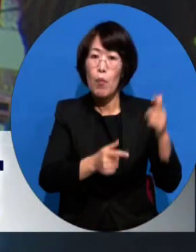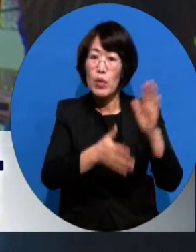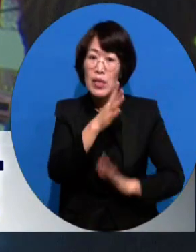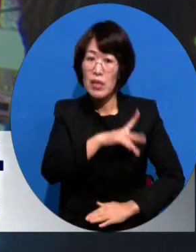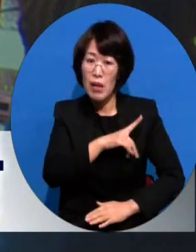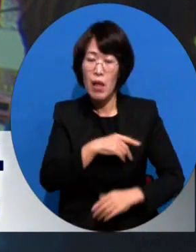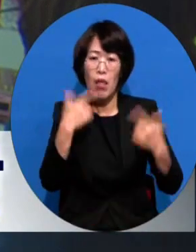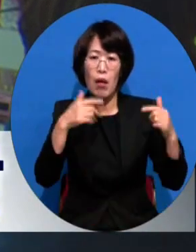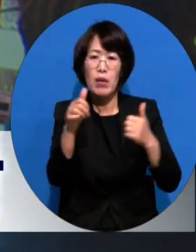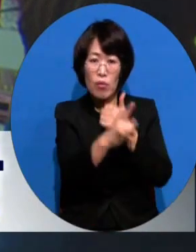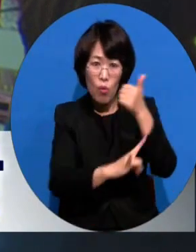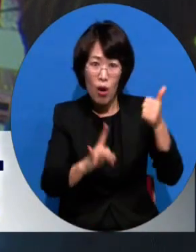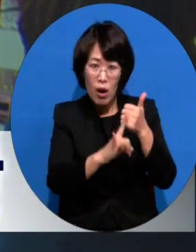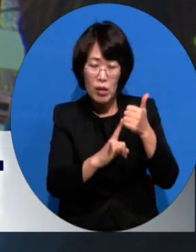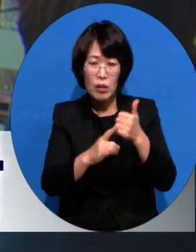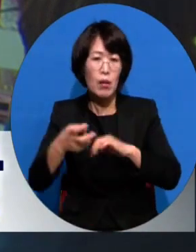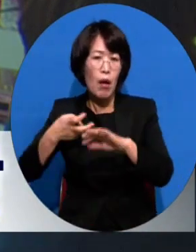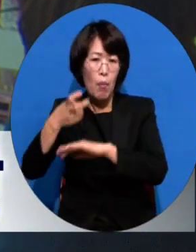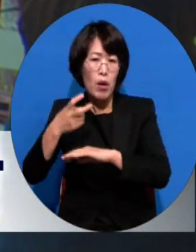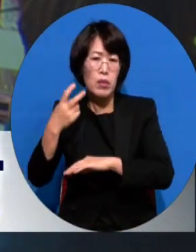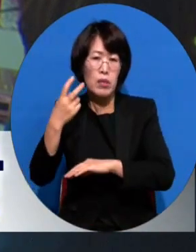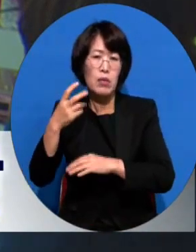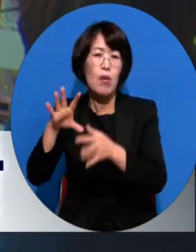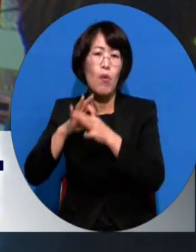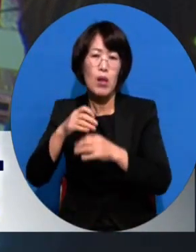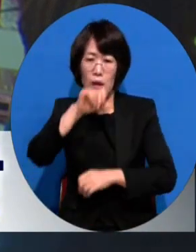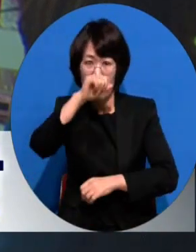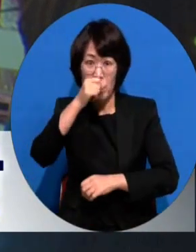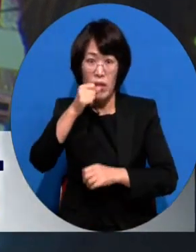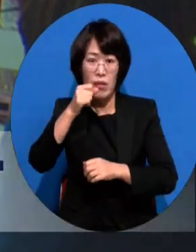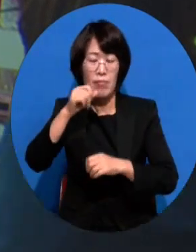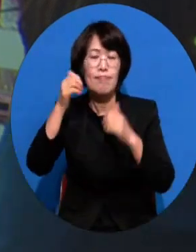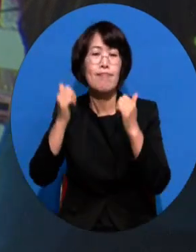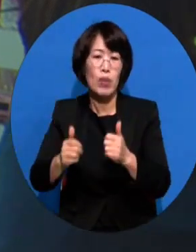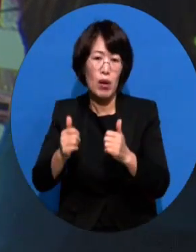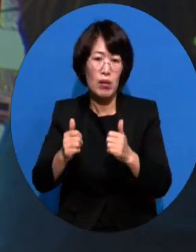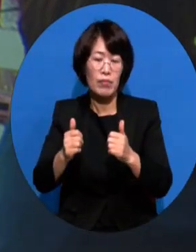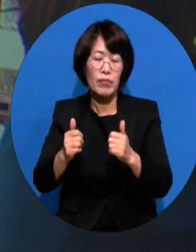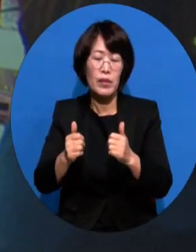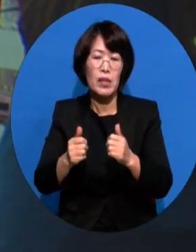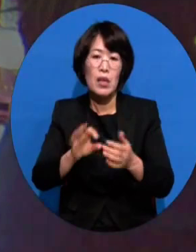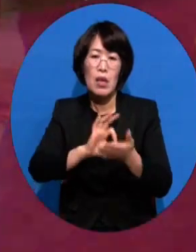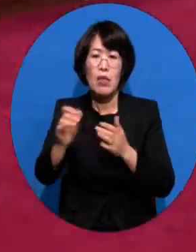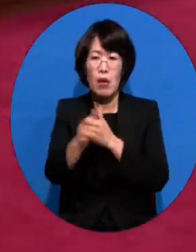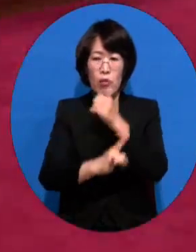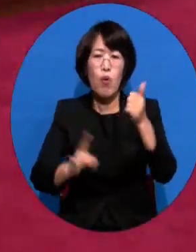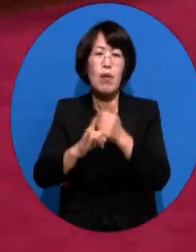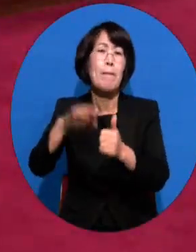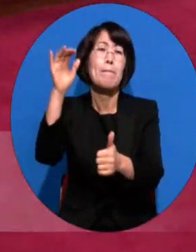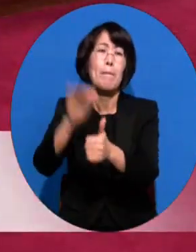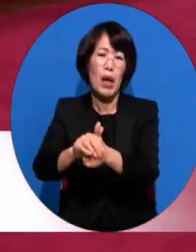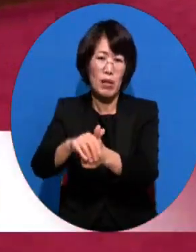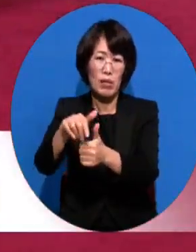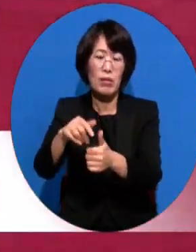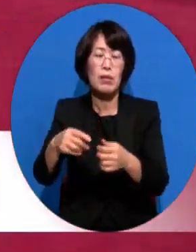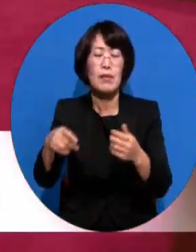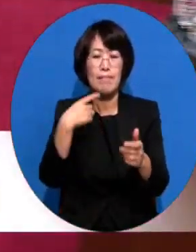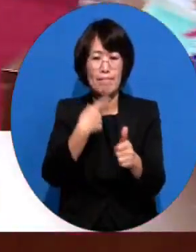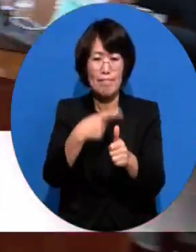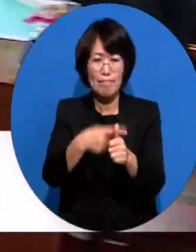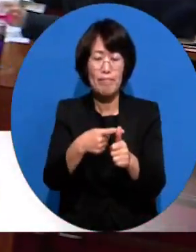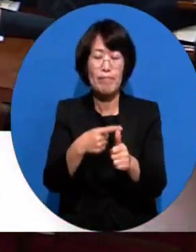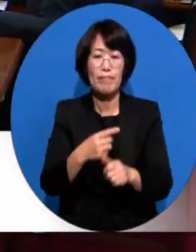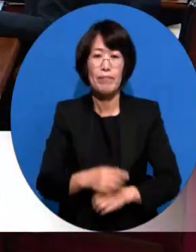목포시의회 상임위원회가 시내버스 관련 예산 심의를 예결위원회로 위임한 것과 관련해 비판이 쏟아지고